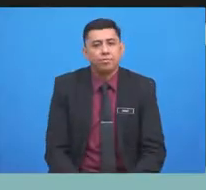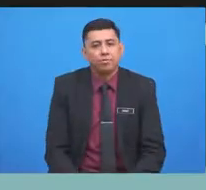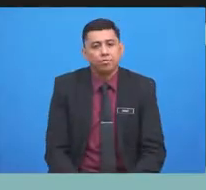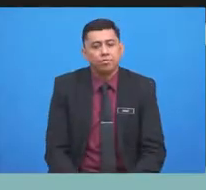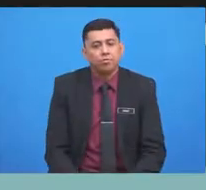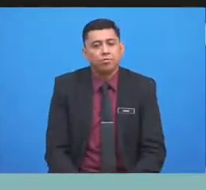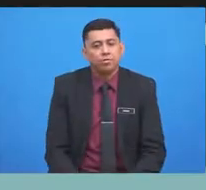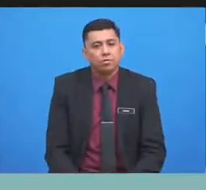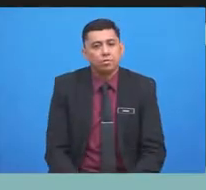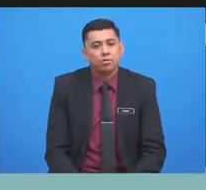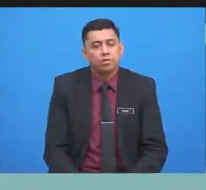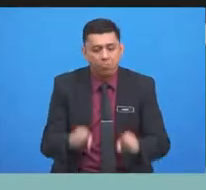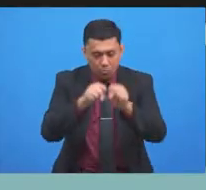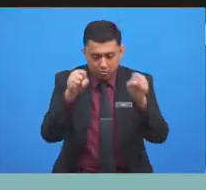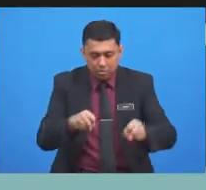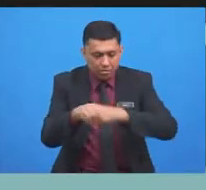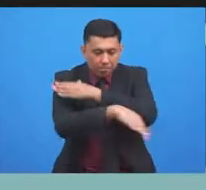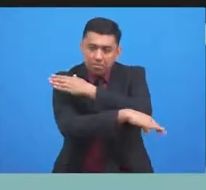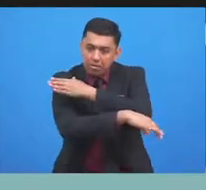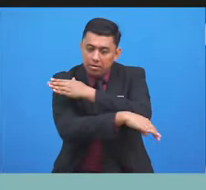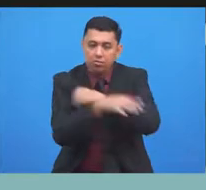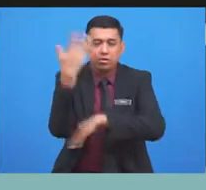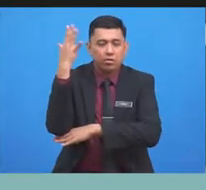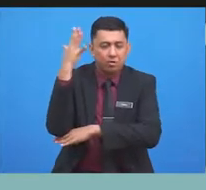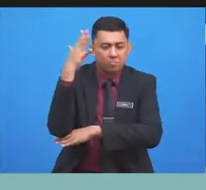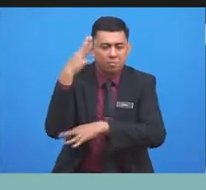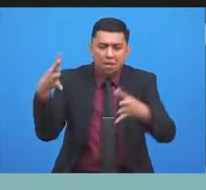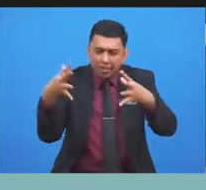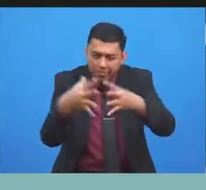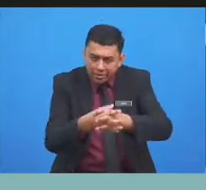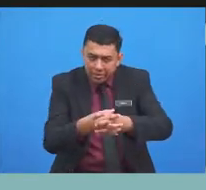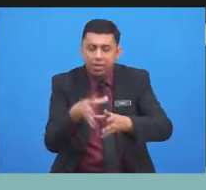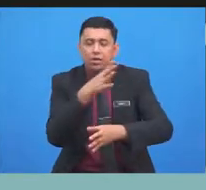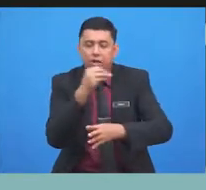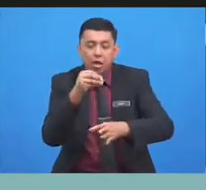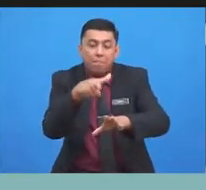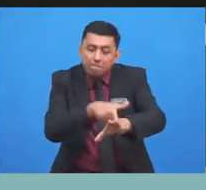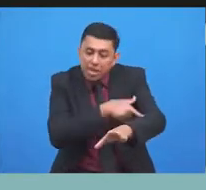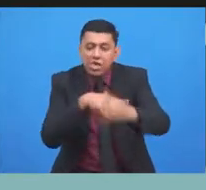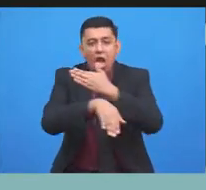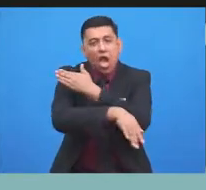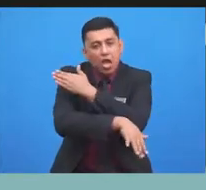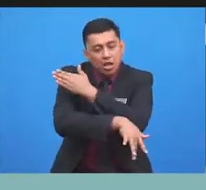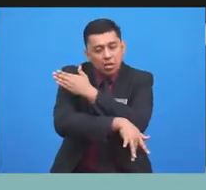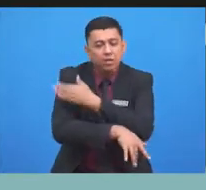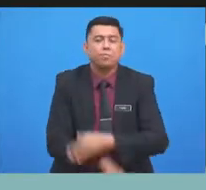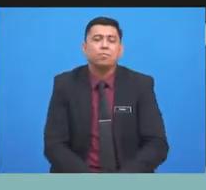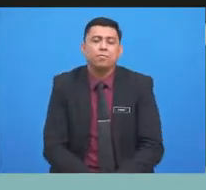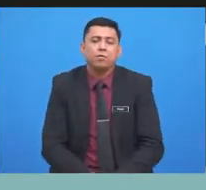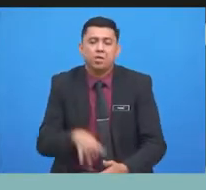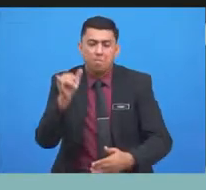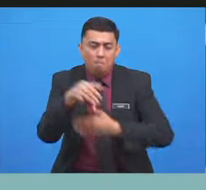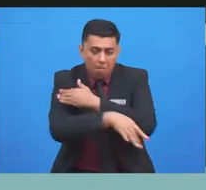Selain itu, sistem akar pokok seperti kepadatan dan kepanjangan akar. Pokok yang